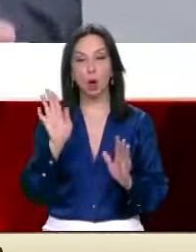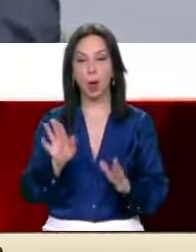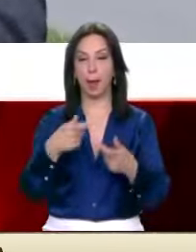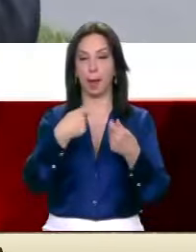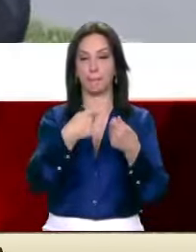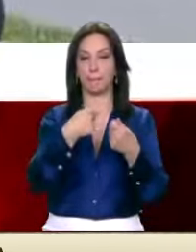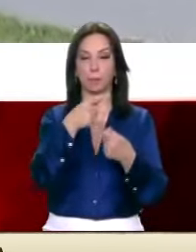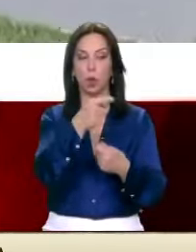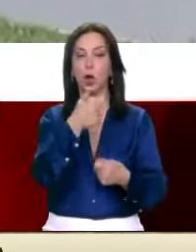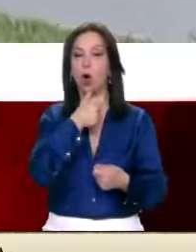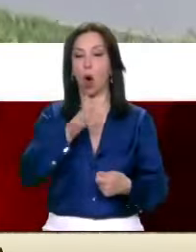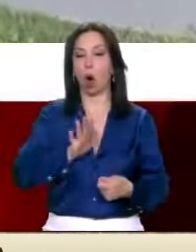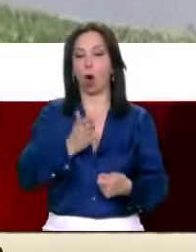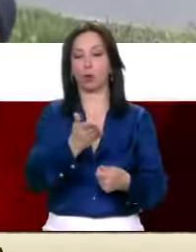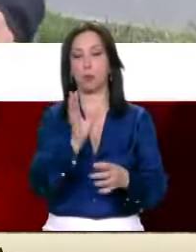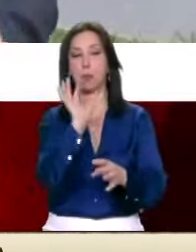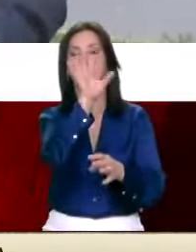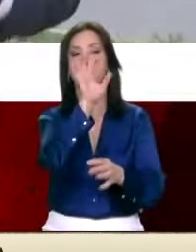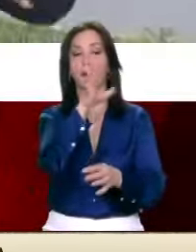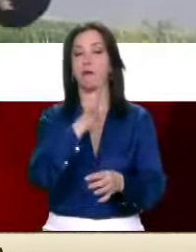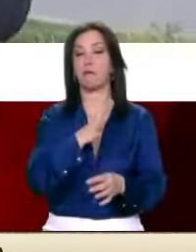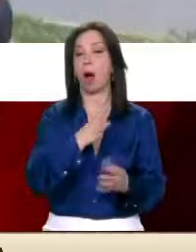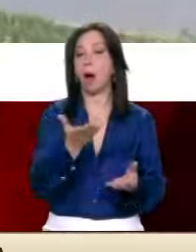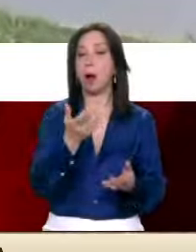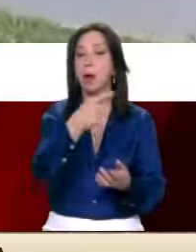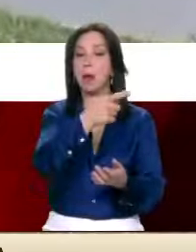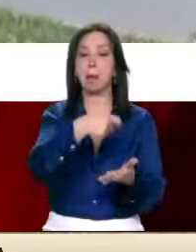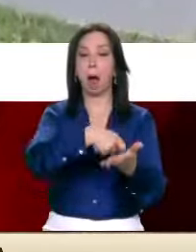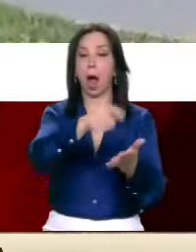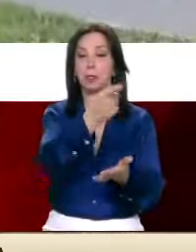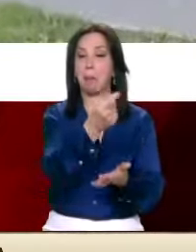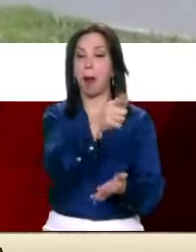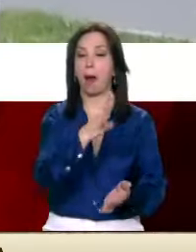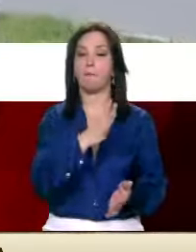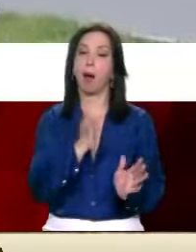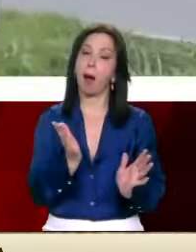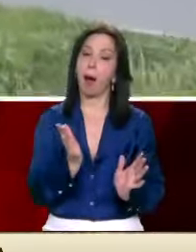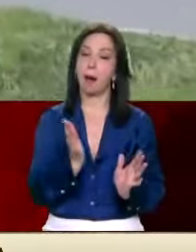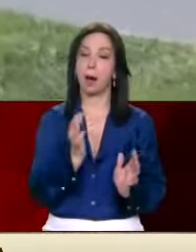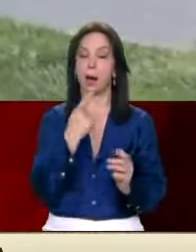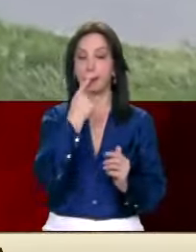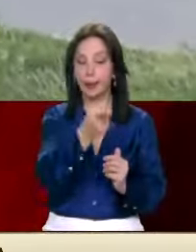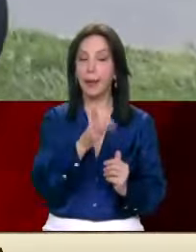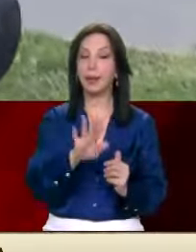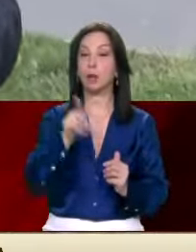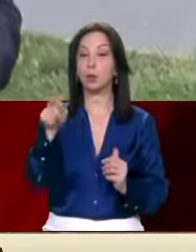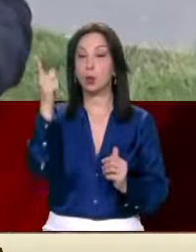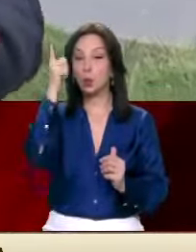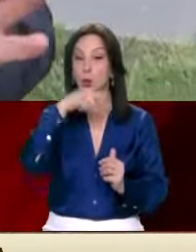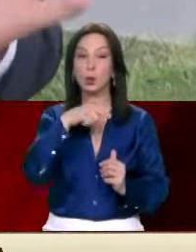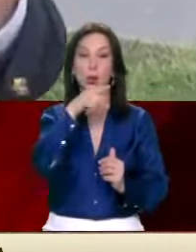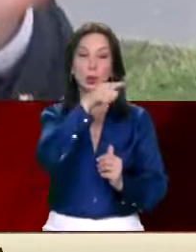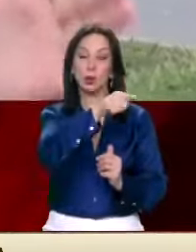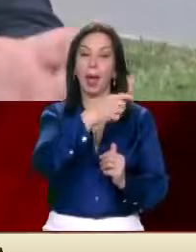karşılanmaktadır. Ayrıca aktif iş hayatı ve gelir olduğu için kendi hayatını idame ettirecek olanaklara sahiptir. Dolayısıyla annesinin